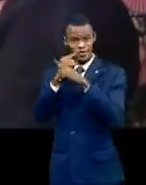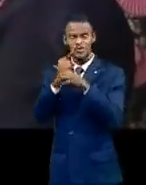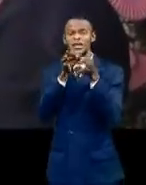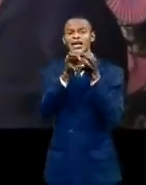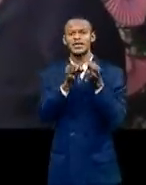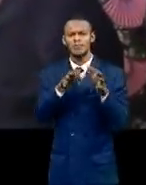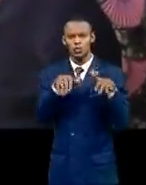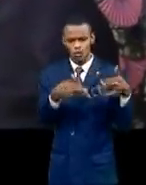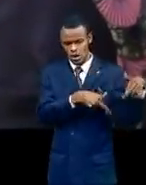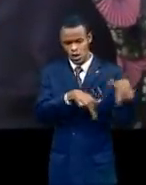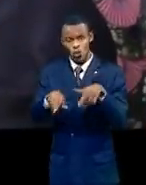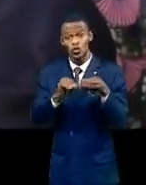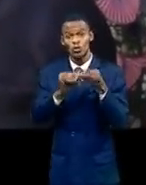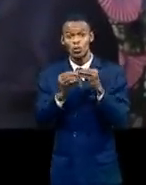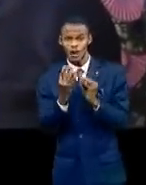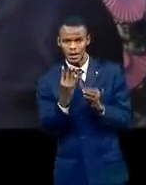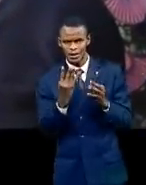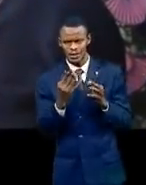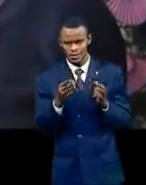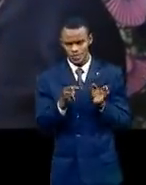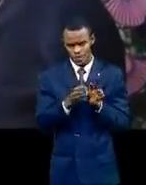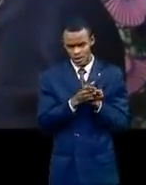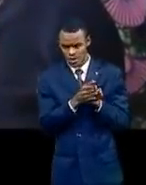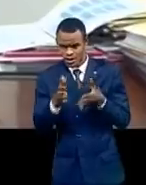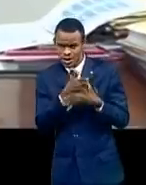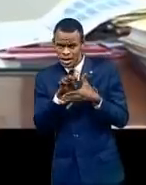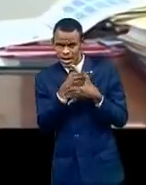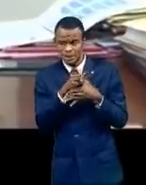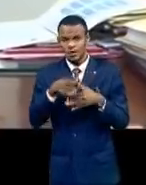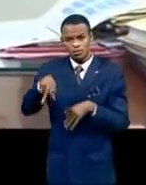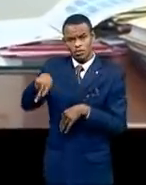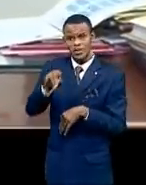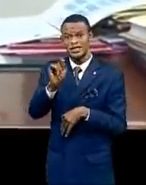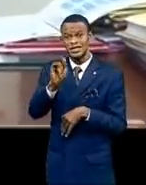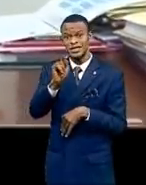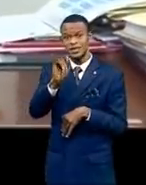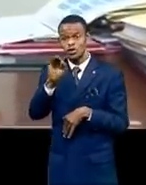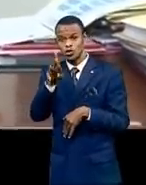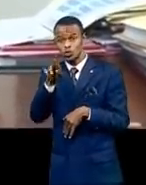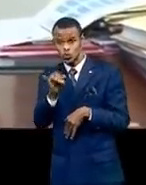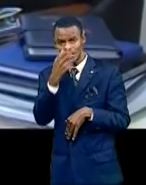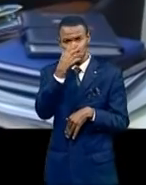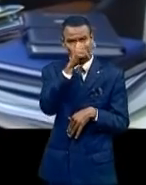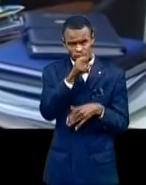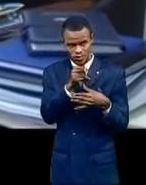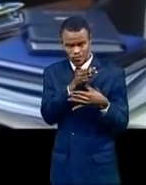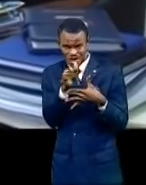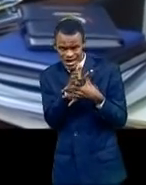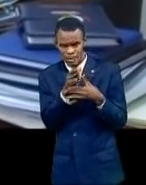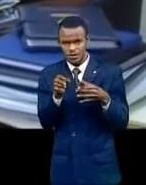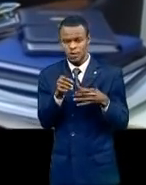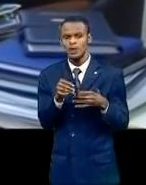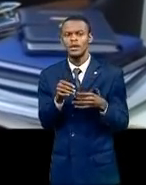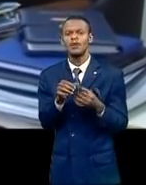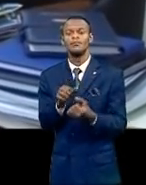nationale numéro 4 reliant la province de l'Ituri et celle du Nord Kivu avec cette attaque terroriste qui a conduit à la